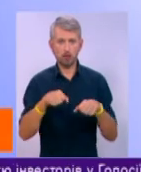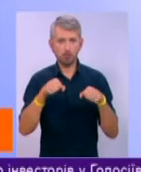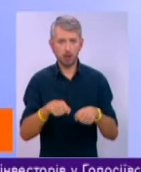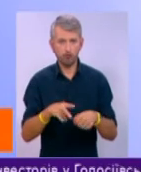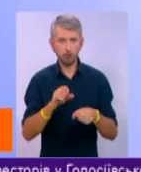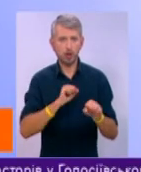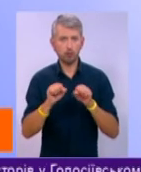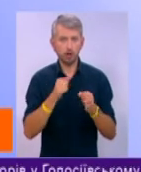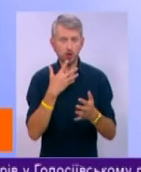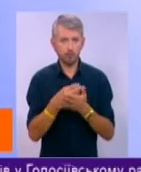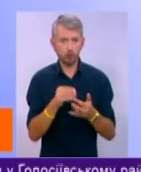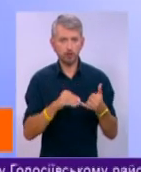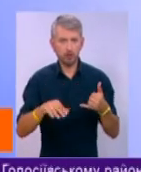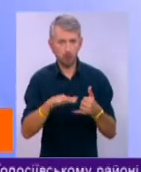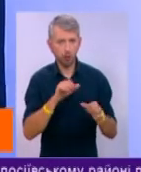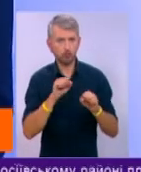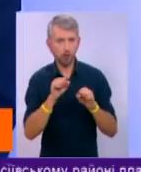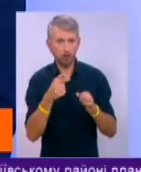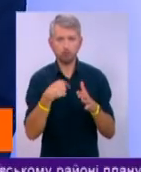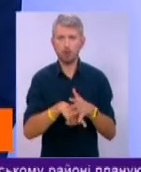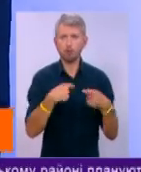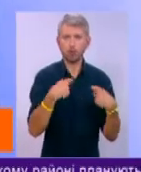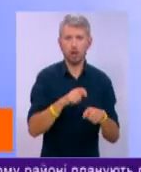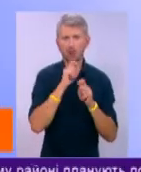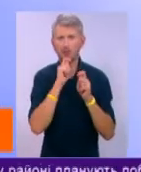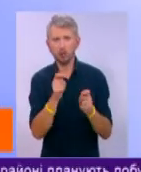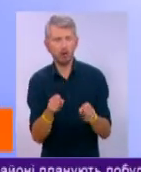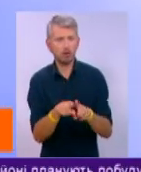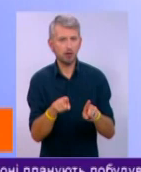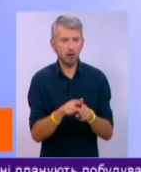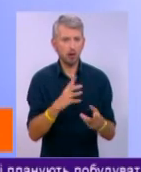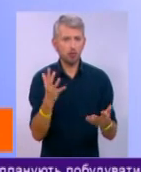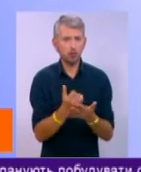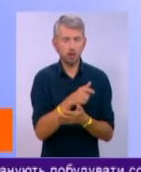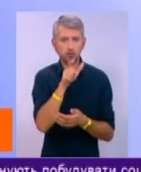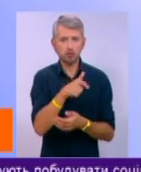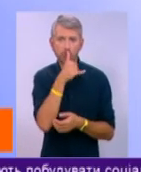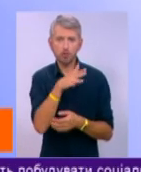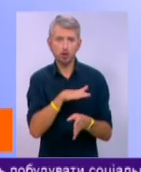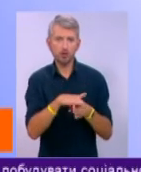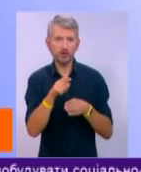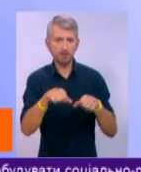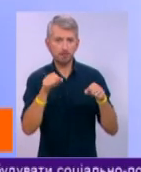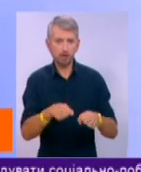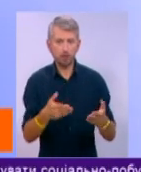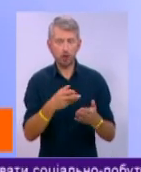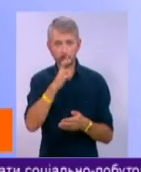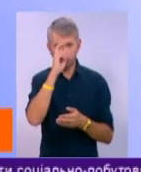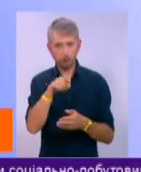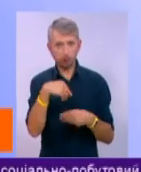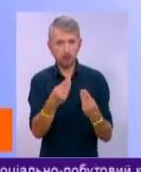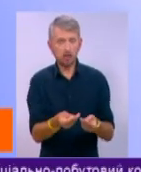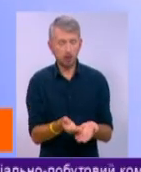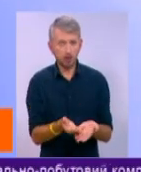на розпорядження своєї землі, розпорядження, значить, продати, подарувати, виходить, вона не може реалізувати це право, яке держава йому